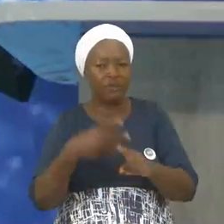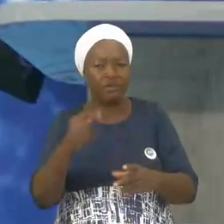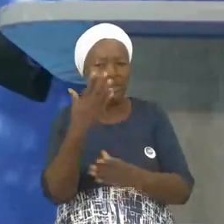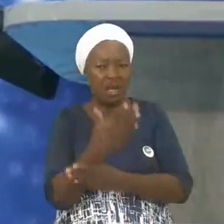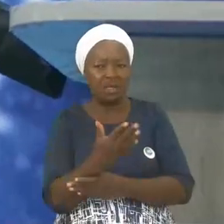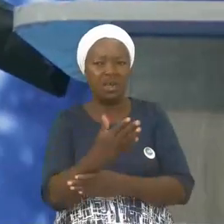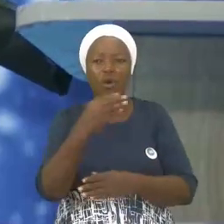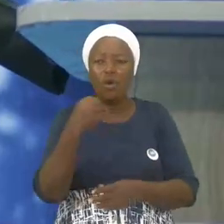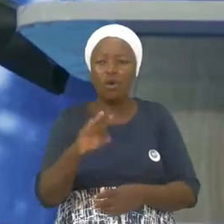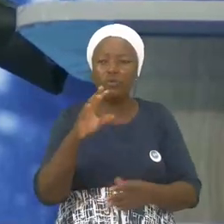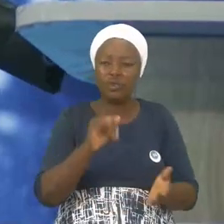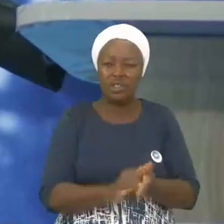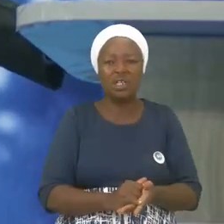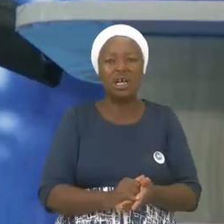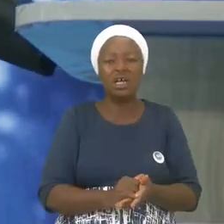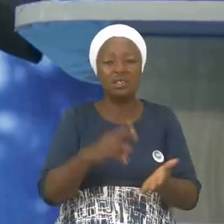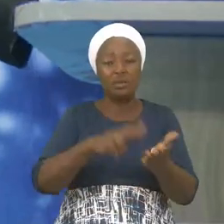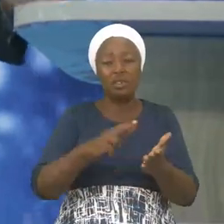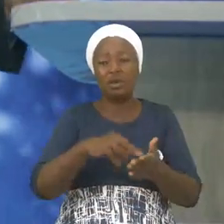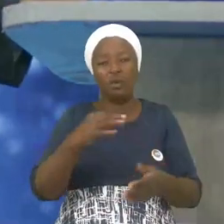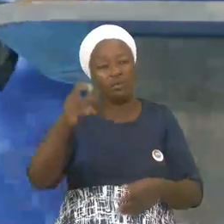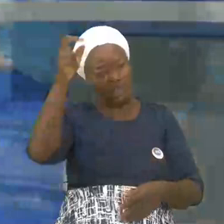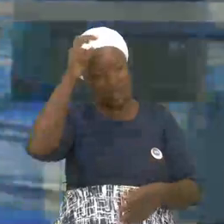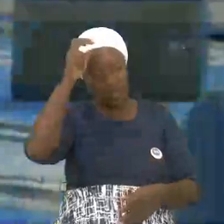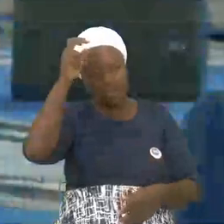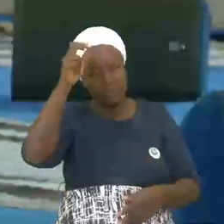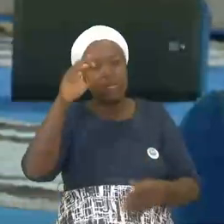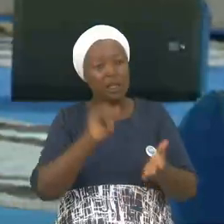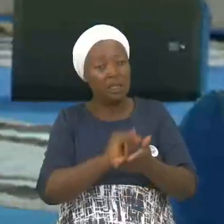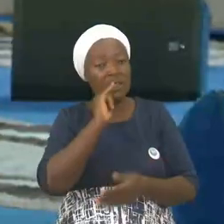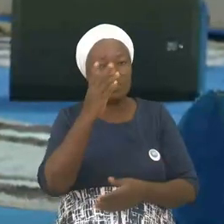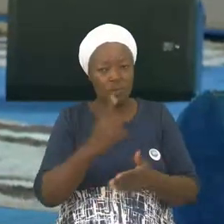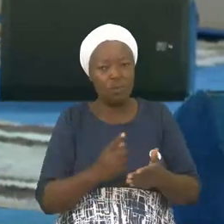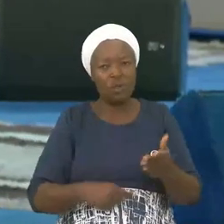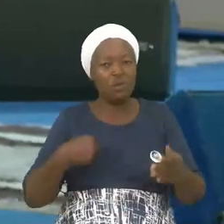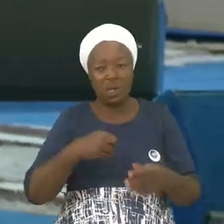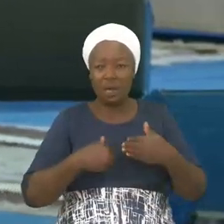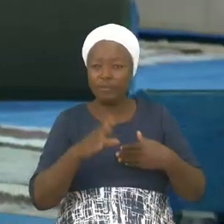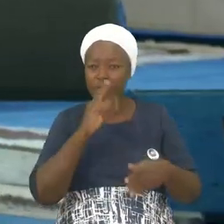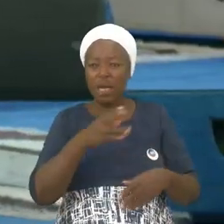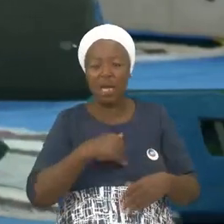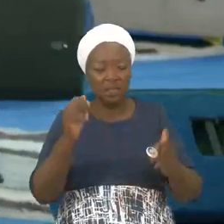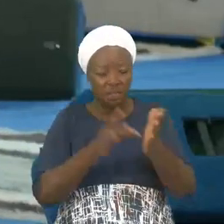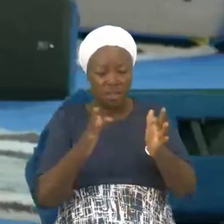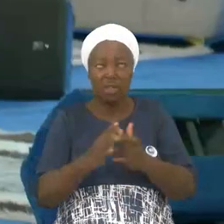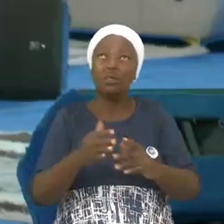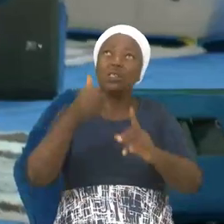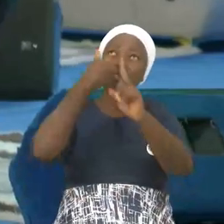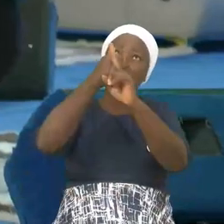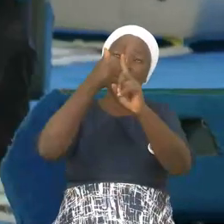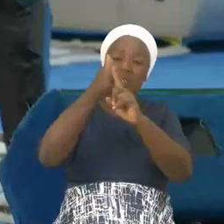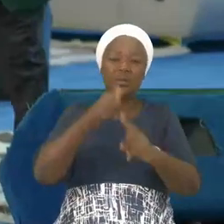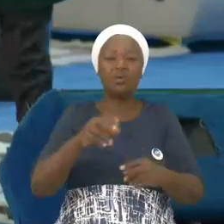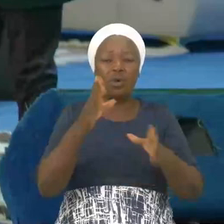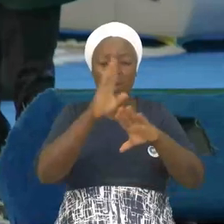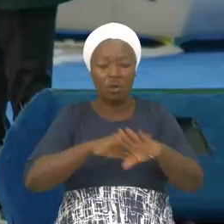la puissance scientifique et personne ne peut les délivrer de la main de ce représentant de Satan. C'est